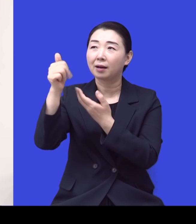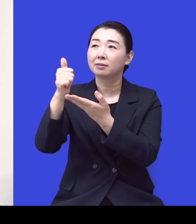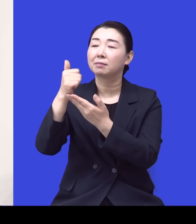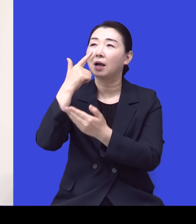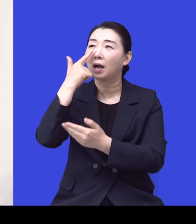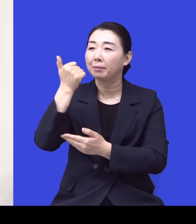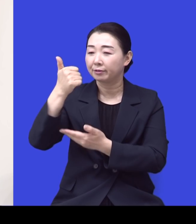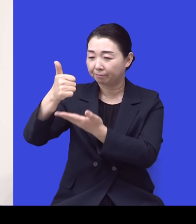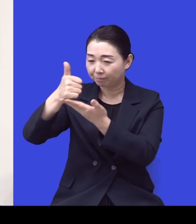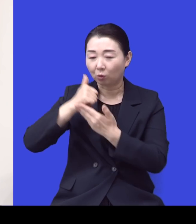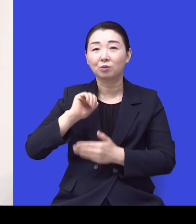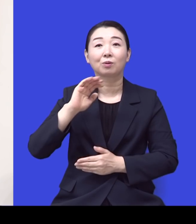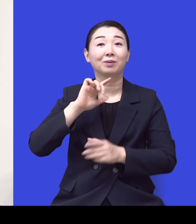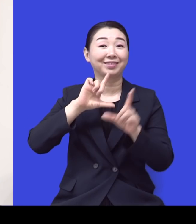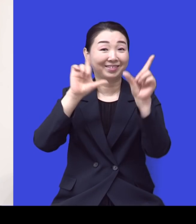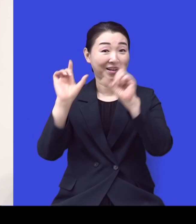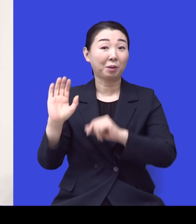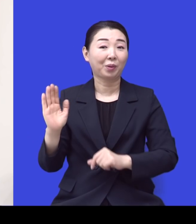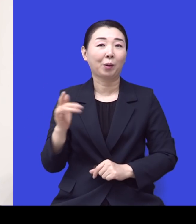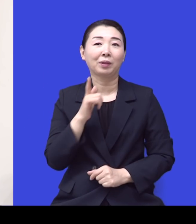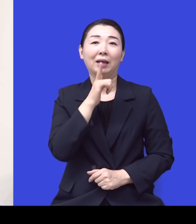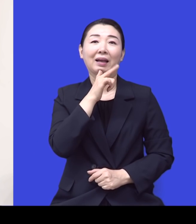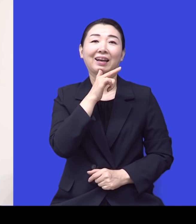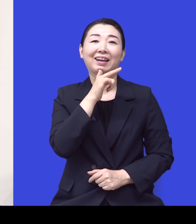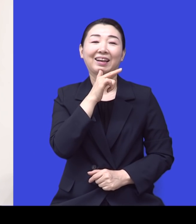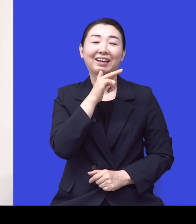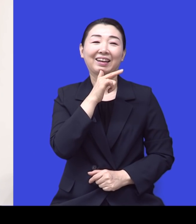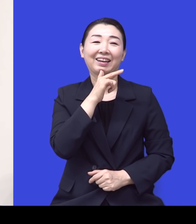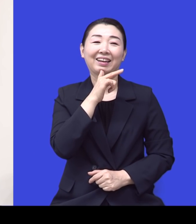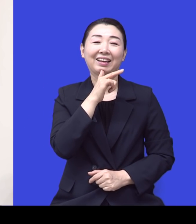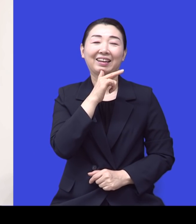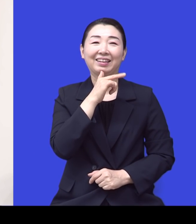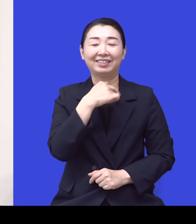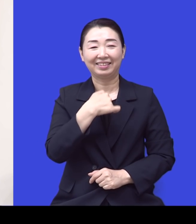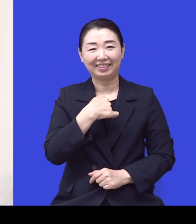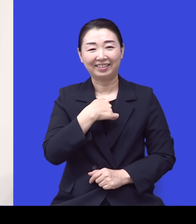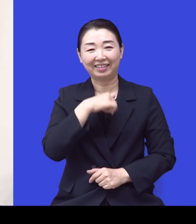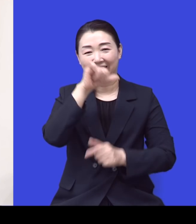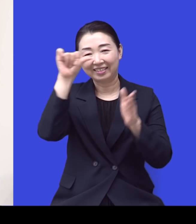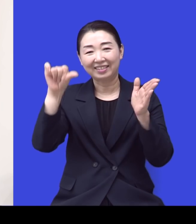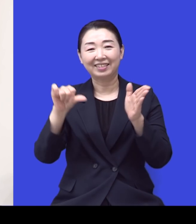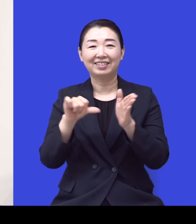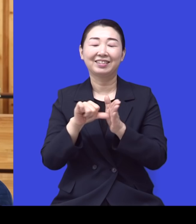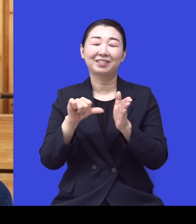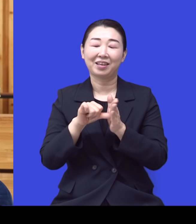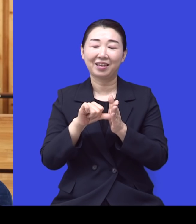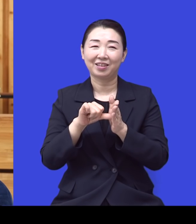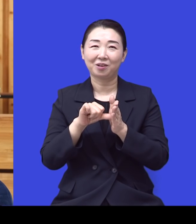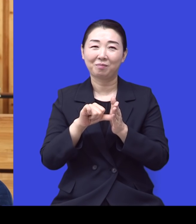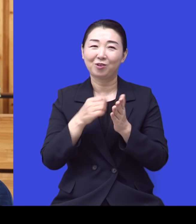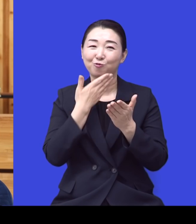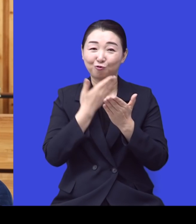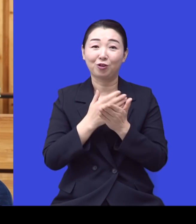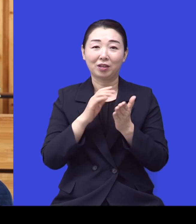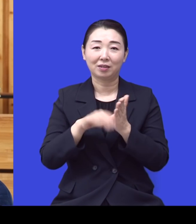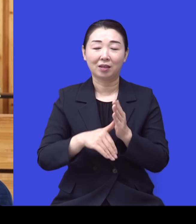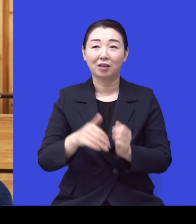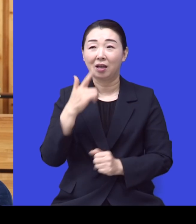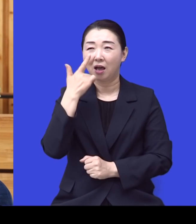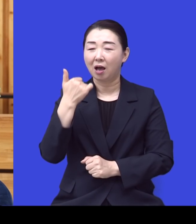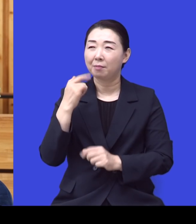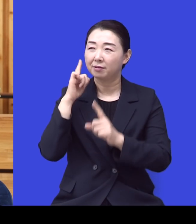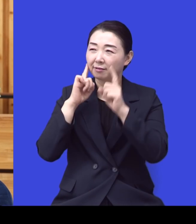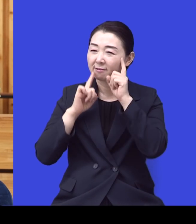그분을 아버지로 모시고 살면 되겠구나. 네. 그 생각이 저의 인생 속에 전환점이 됐죠. 아버지에 대한 상처와 미움과